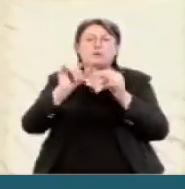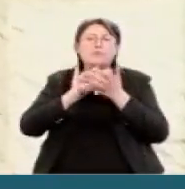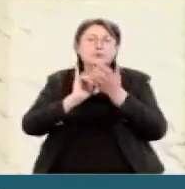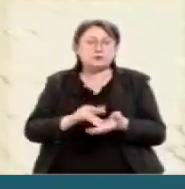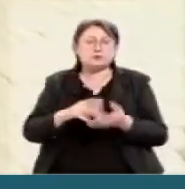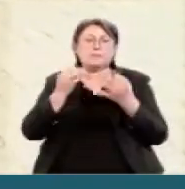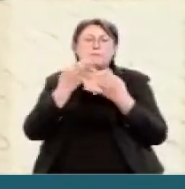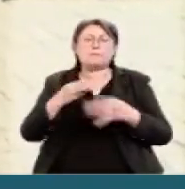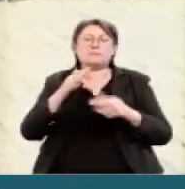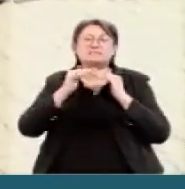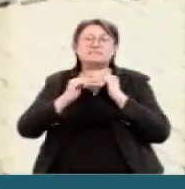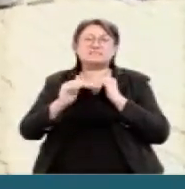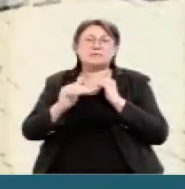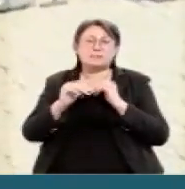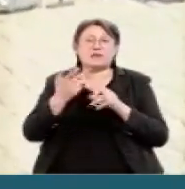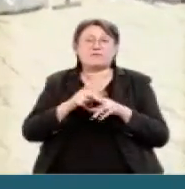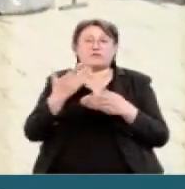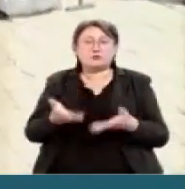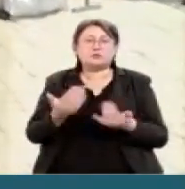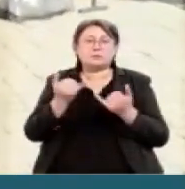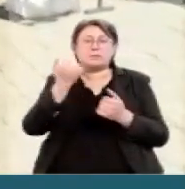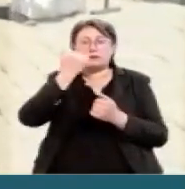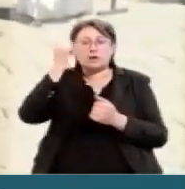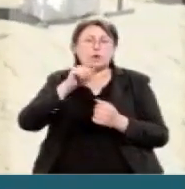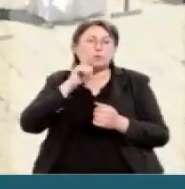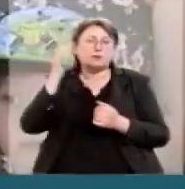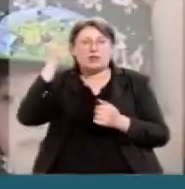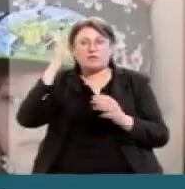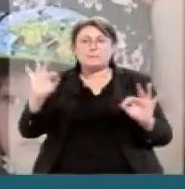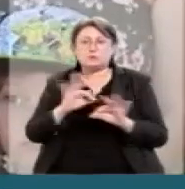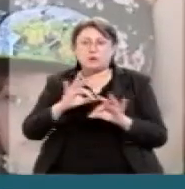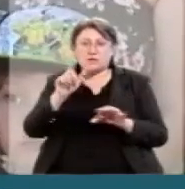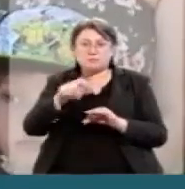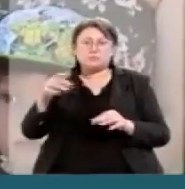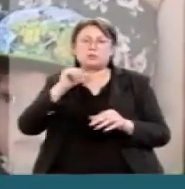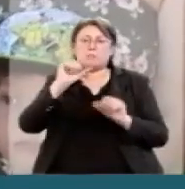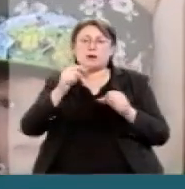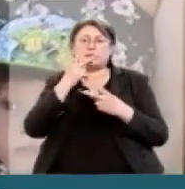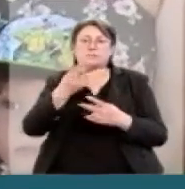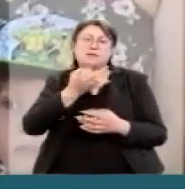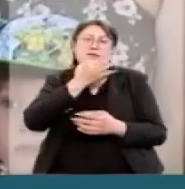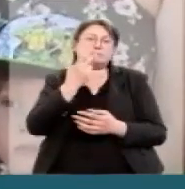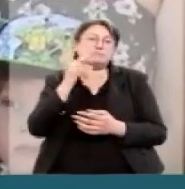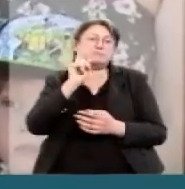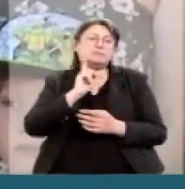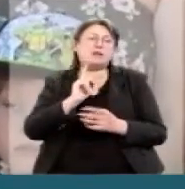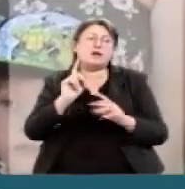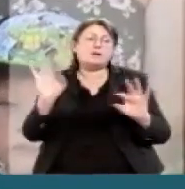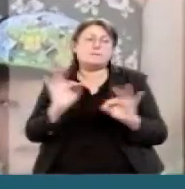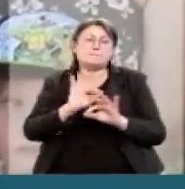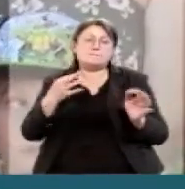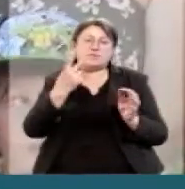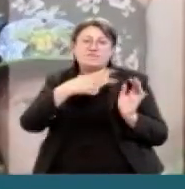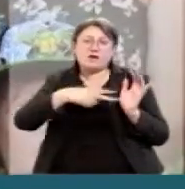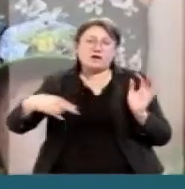по просторам Великой Степи. Вот и в этот раз, благодаря юным и талантливым музыкантам, кустанайцы смогли насладиться мелодичностью двухструнного